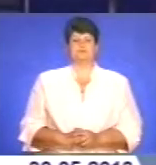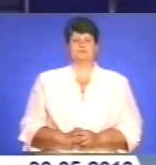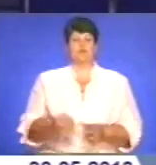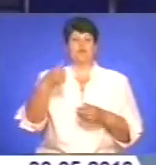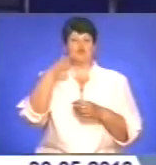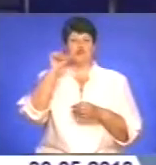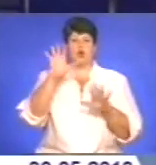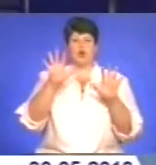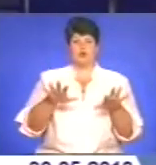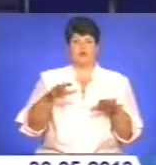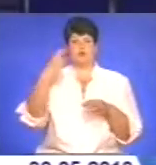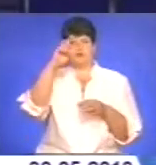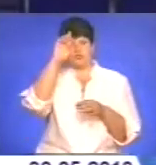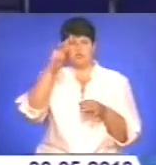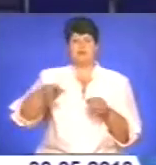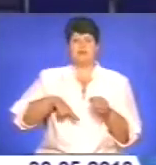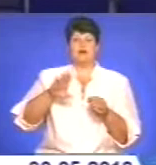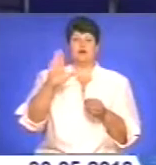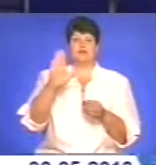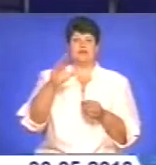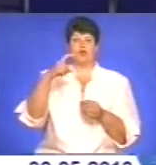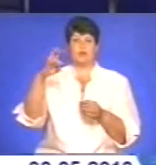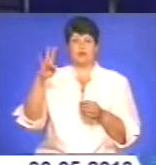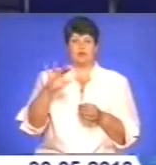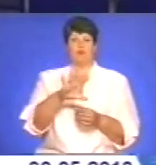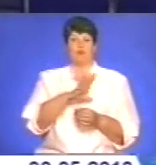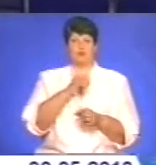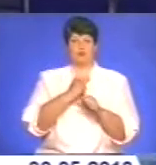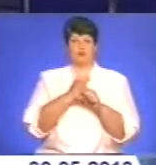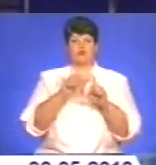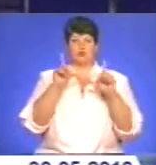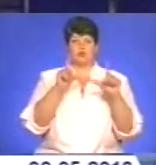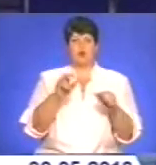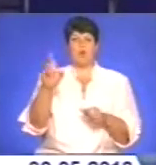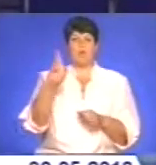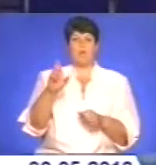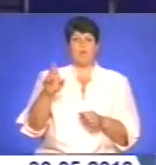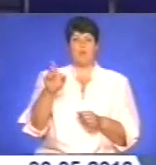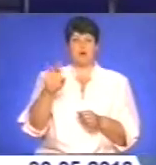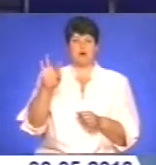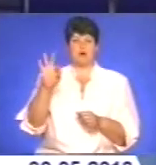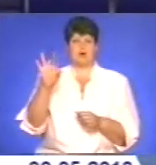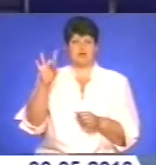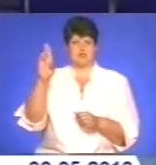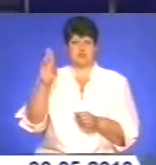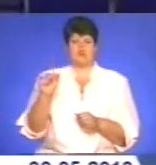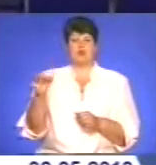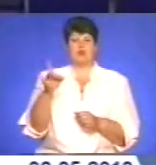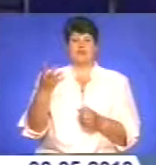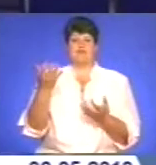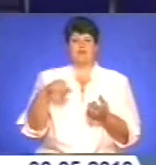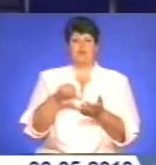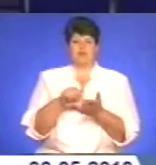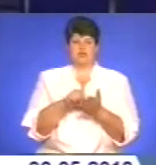Учора голова обласної державної адміністрації Валентин Хоптян побував з робочою поїздкою у Борщівському районі, де взяв участь у відкритті центру